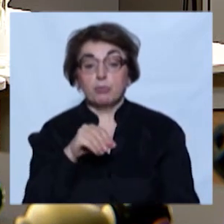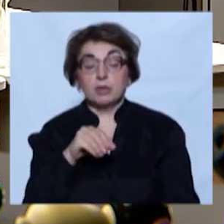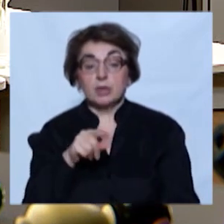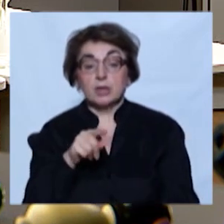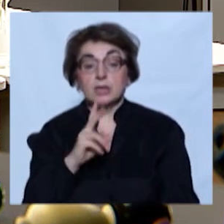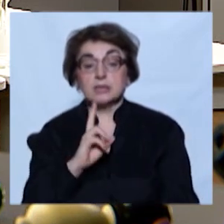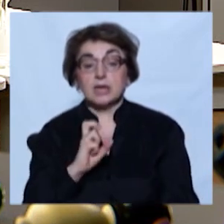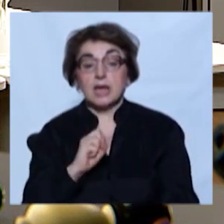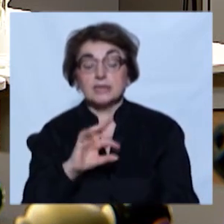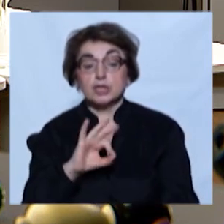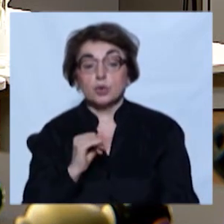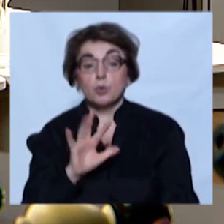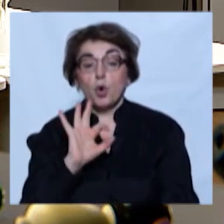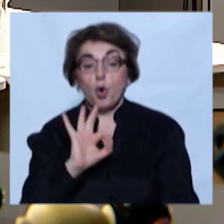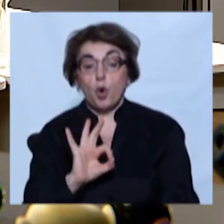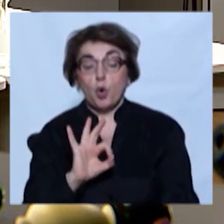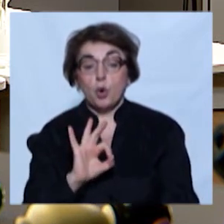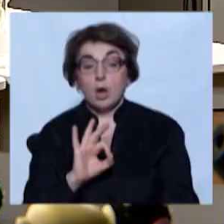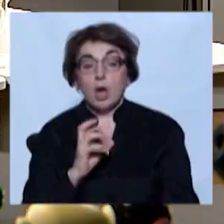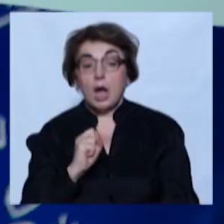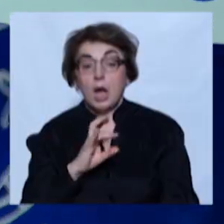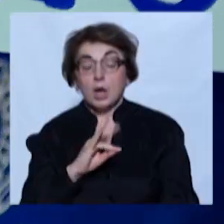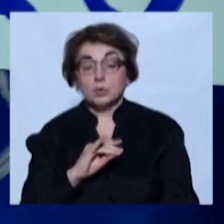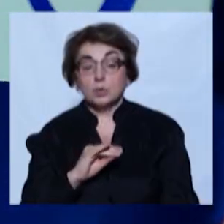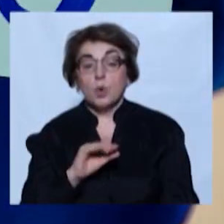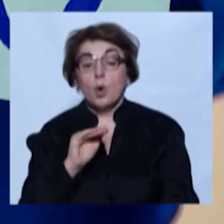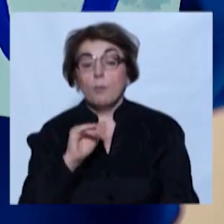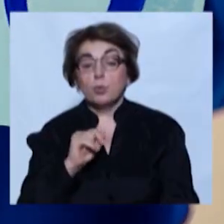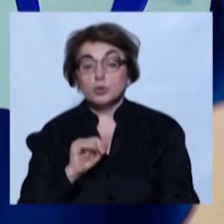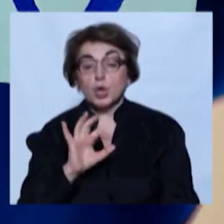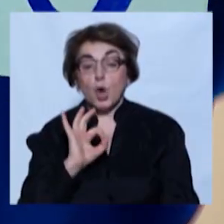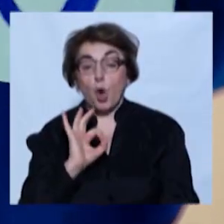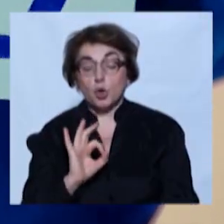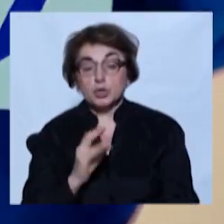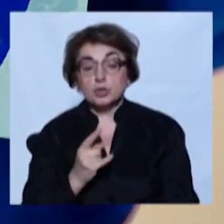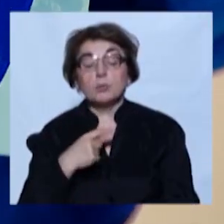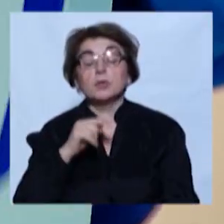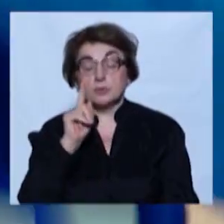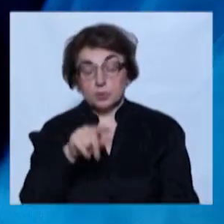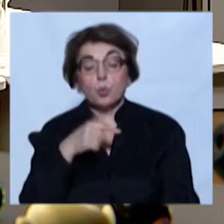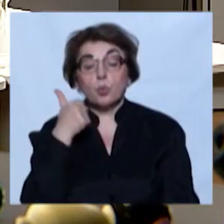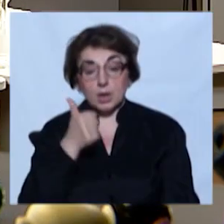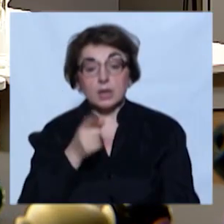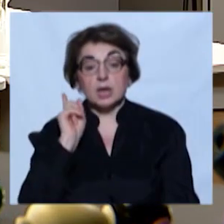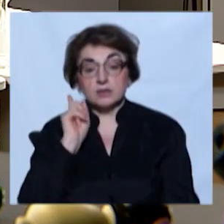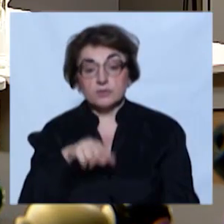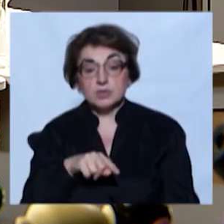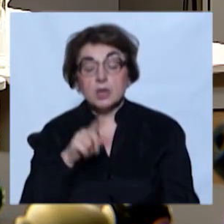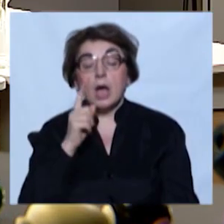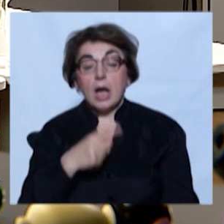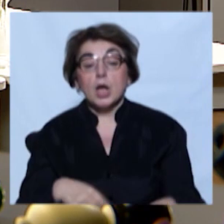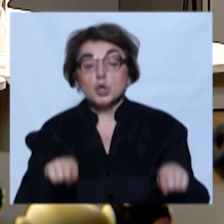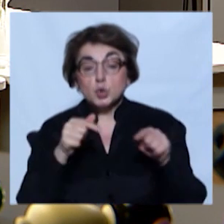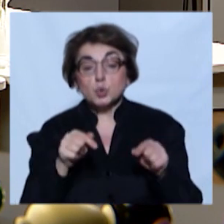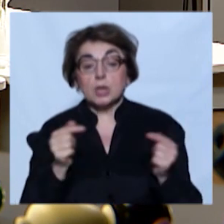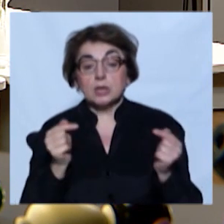არის კალციუმ O, ანუ ფუძე ოქსიდი, უკვე რომელსაც შენ ძალიან კარგად იცნობ და მასაც